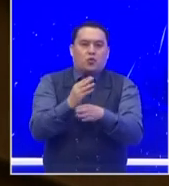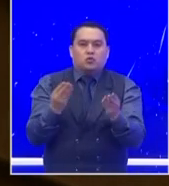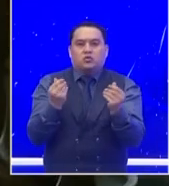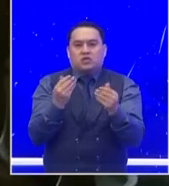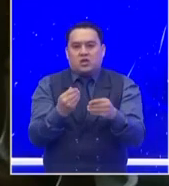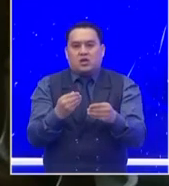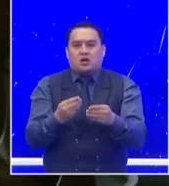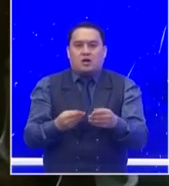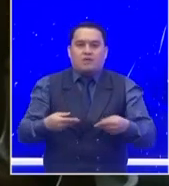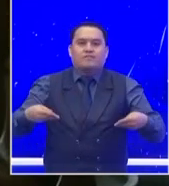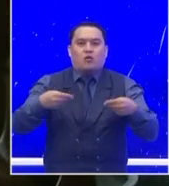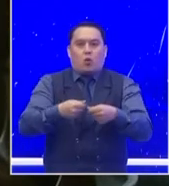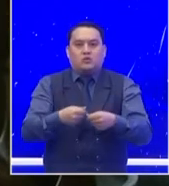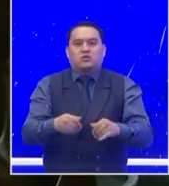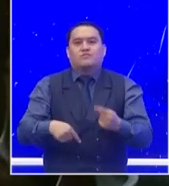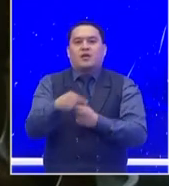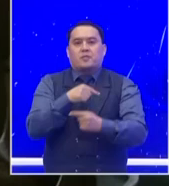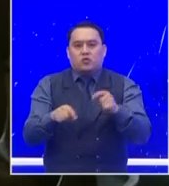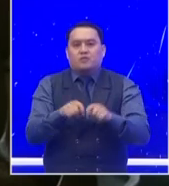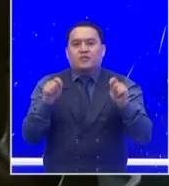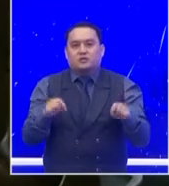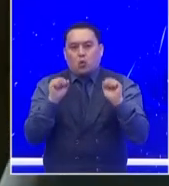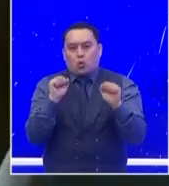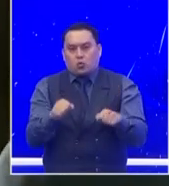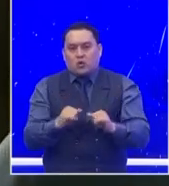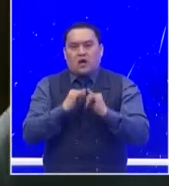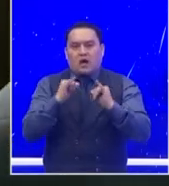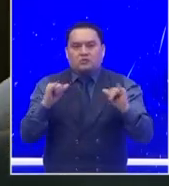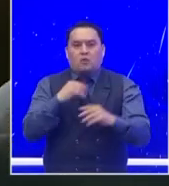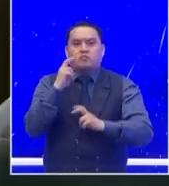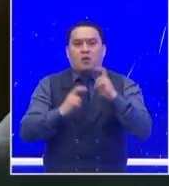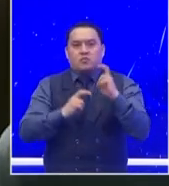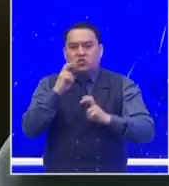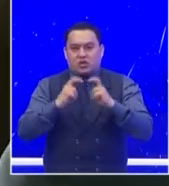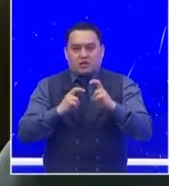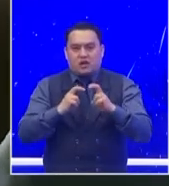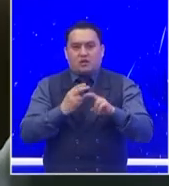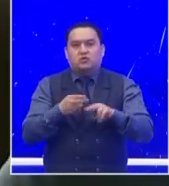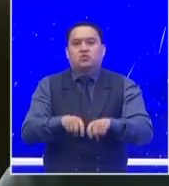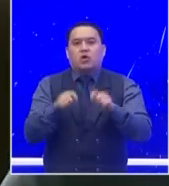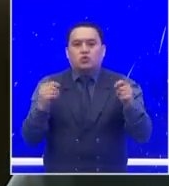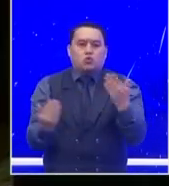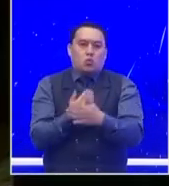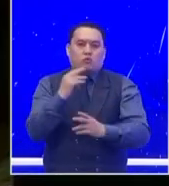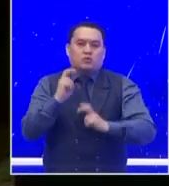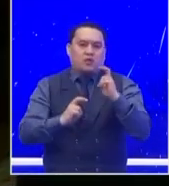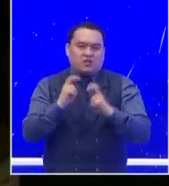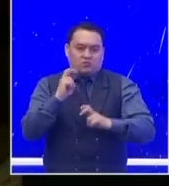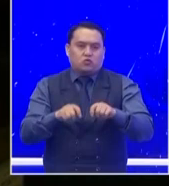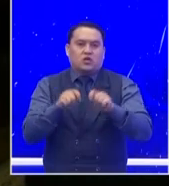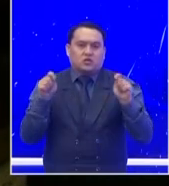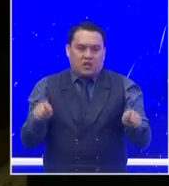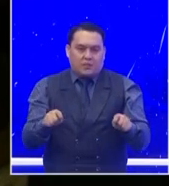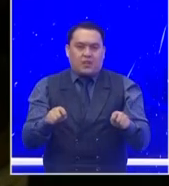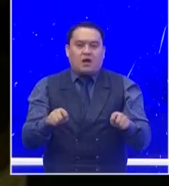средства в размере 1 миллиарда тенге. Эти средства пойдут на развитие обрабатывающей промышленности, а также создание новых производств.